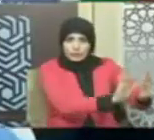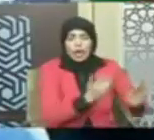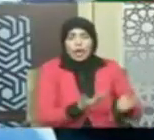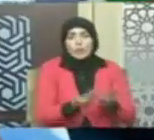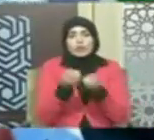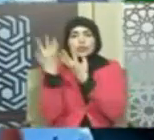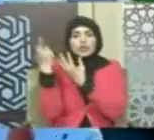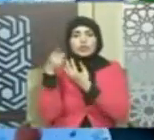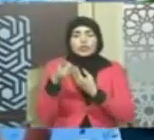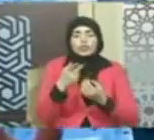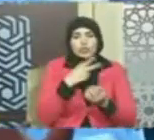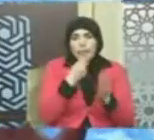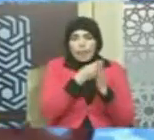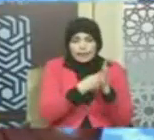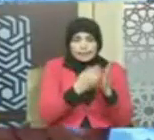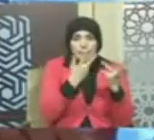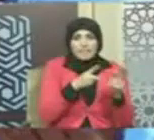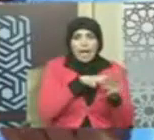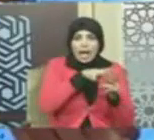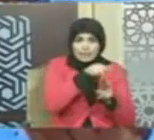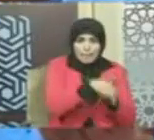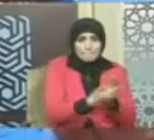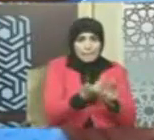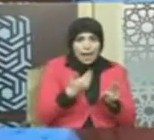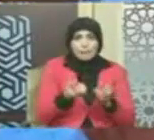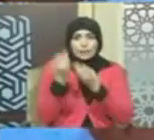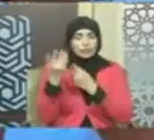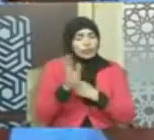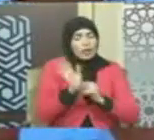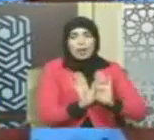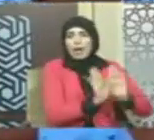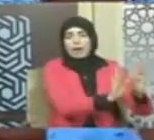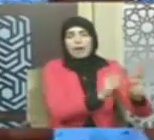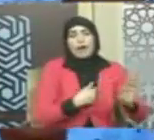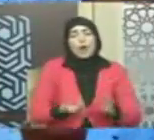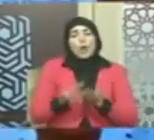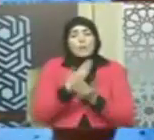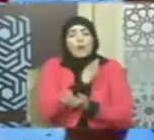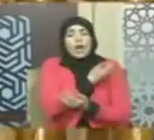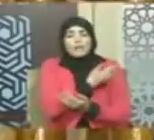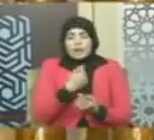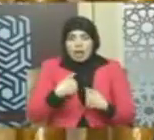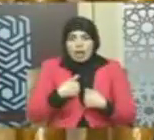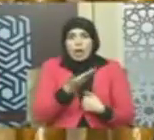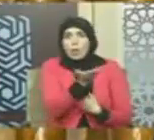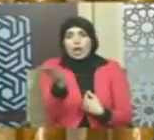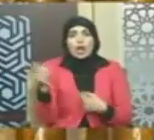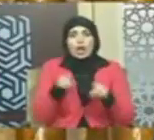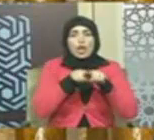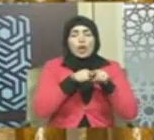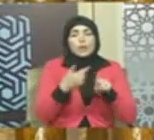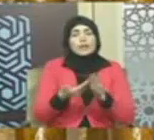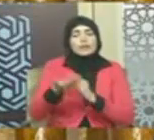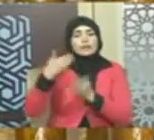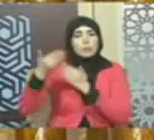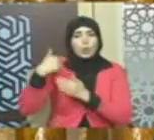الجنة بغير حساب ولا سابقة عذاب، واغفر اللهم لنا ولإخواني الذين